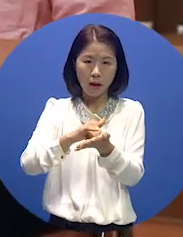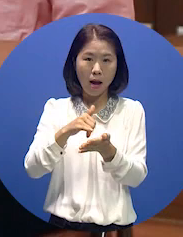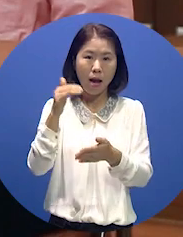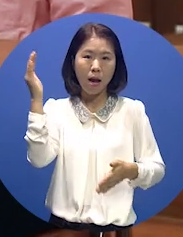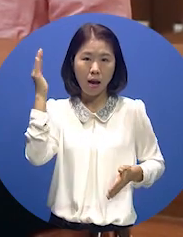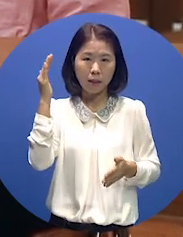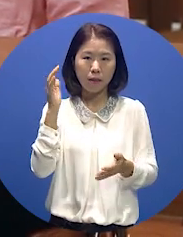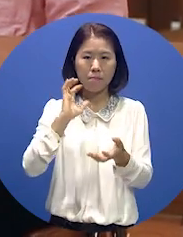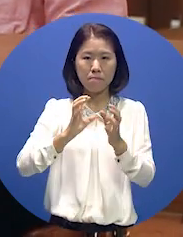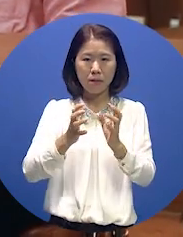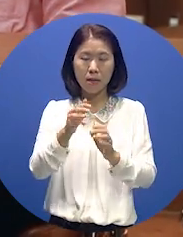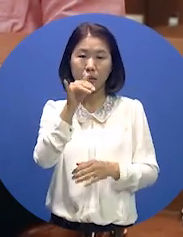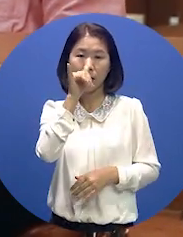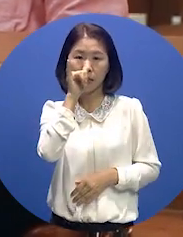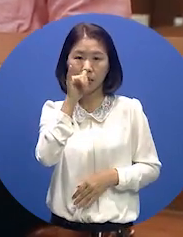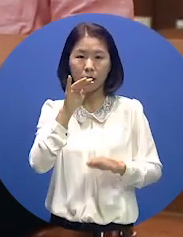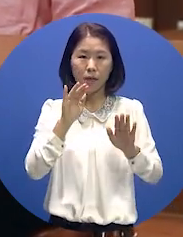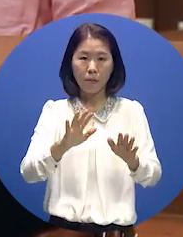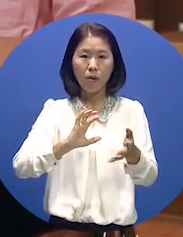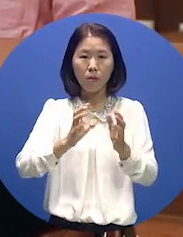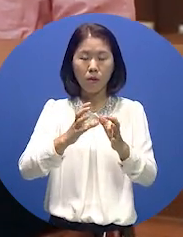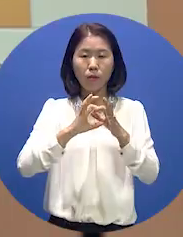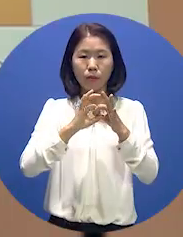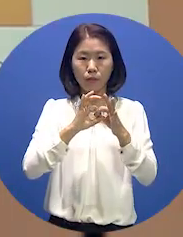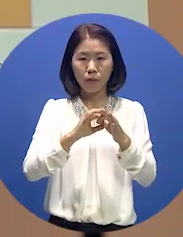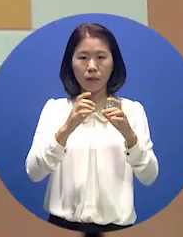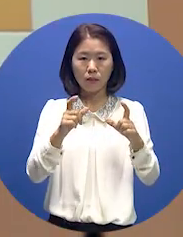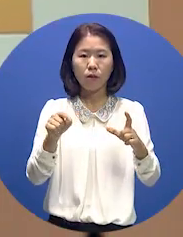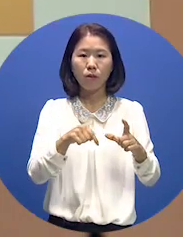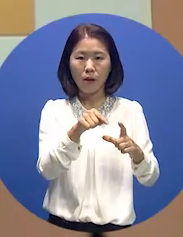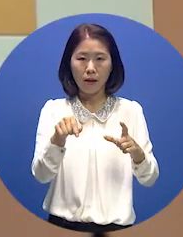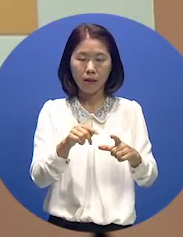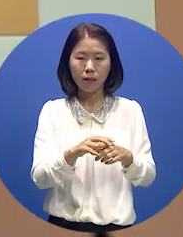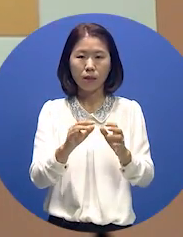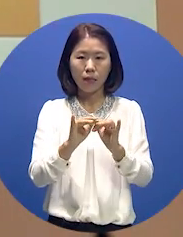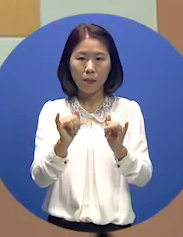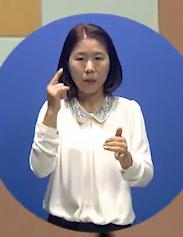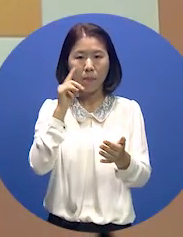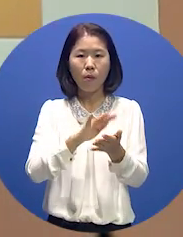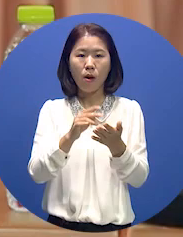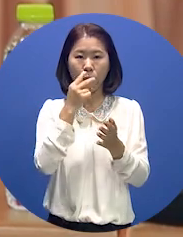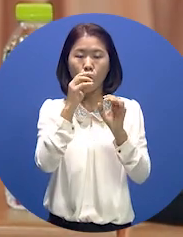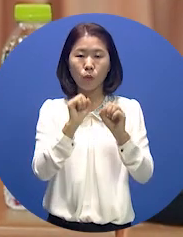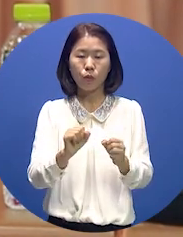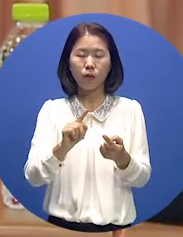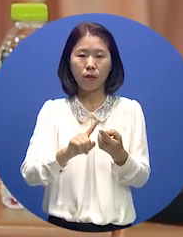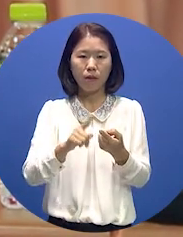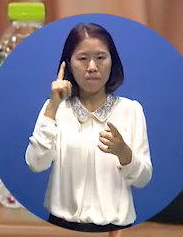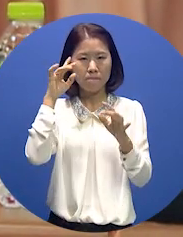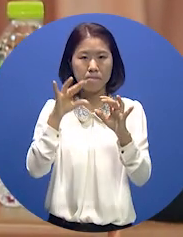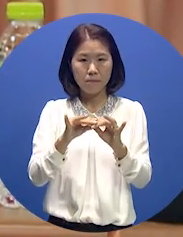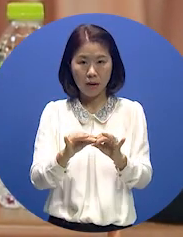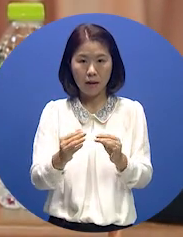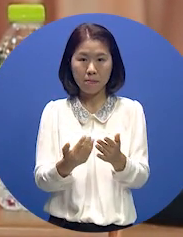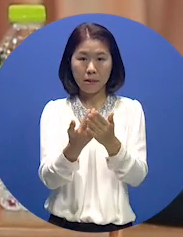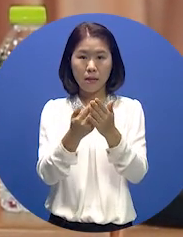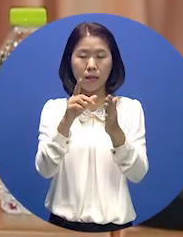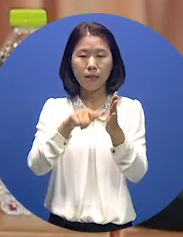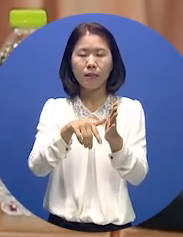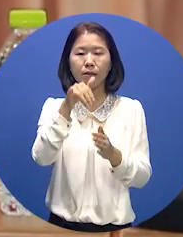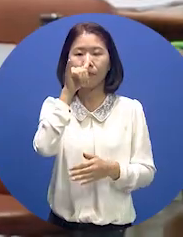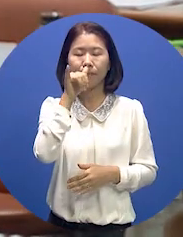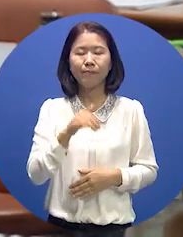이어졌습니다. 이번 포럼을 통해 지역 주민들은 평화와 공존에 대한 공감대를 형성하는 시간을